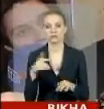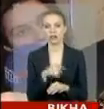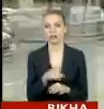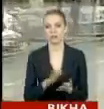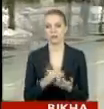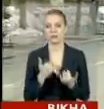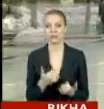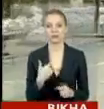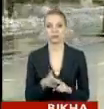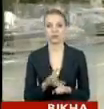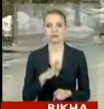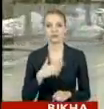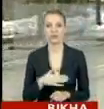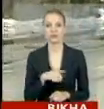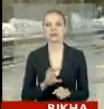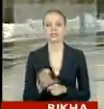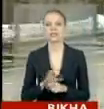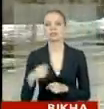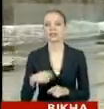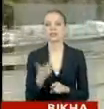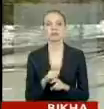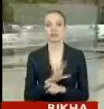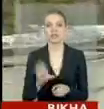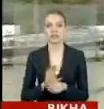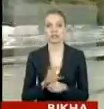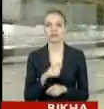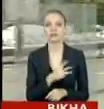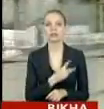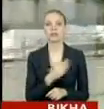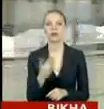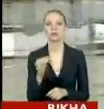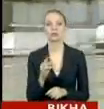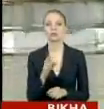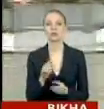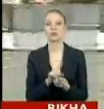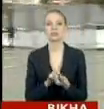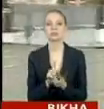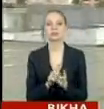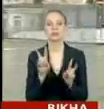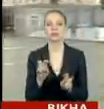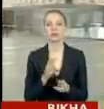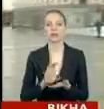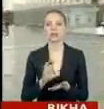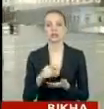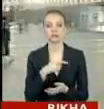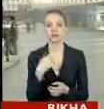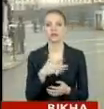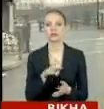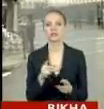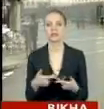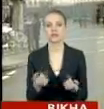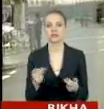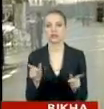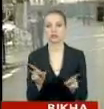дуже приємно. Секретаріат президента більше не секретаріат. Забаганку Ющенка з перейменування канцелярії визнано